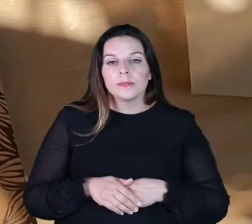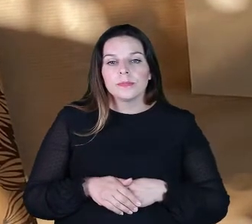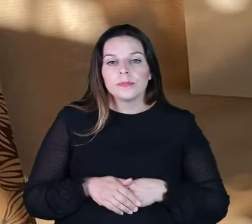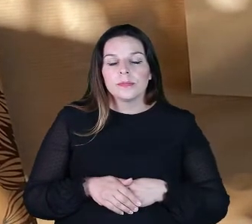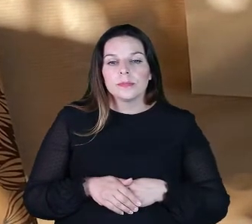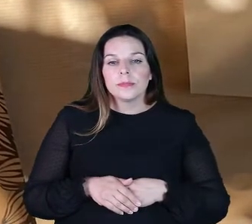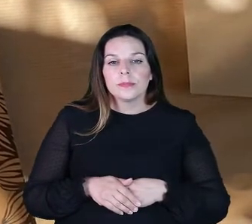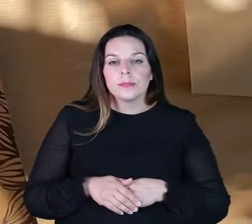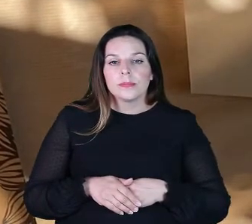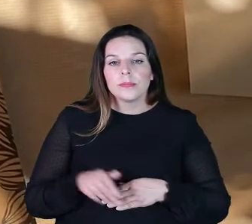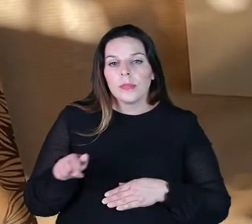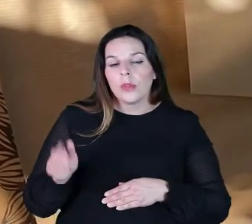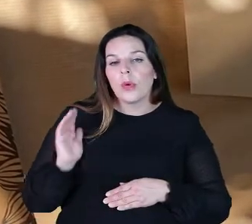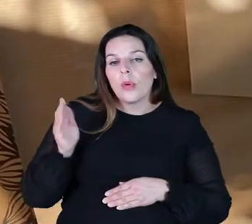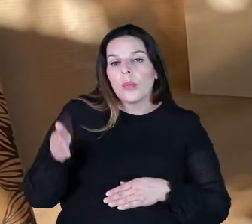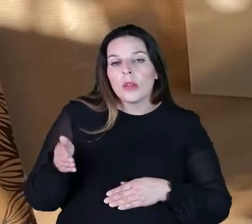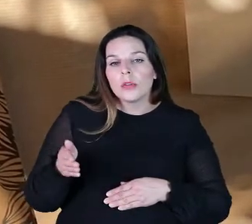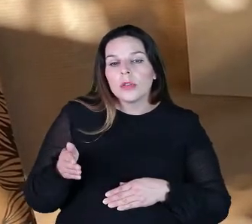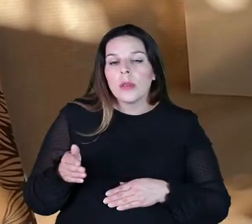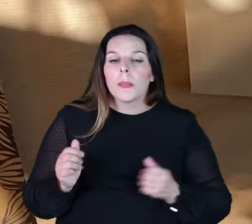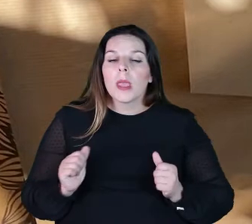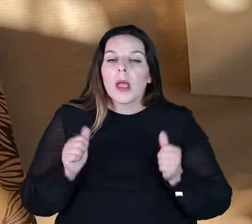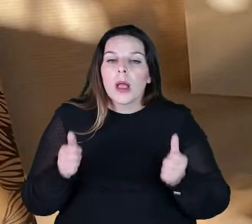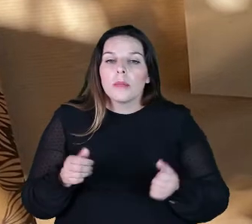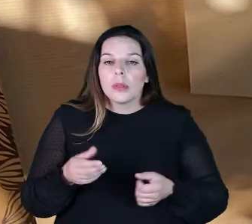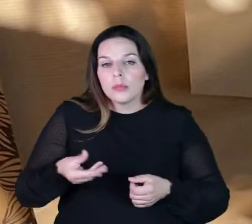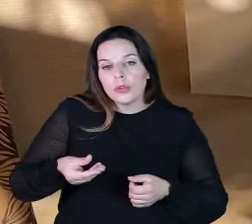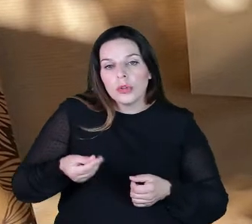tego, żeby przykleić górę kapelusza.